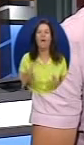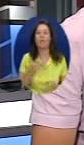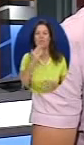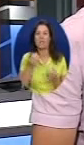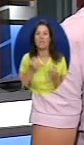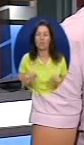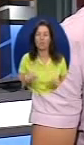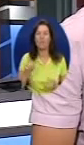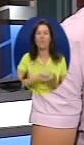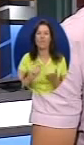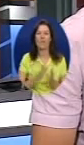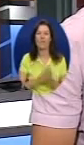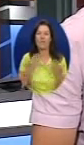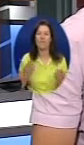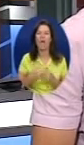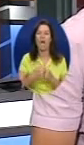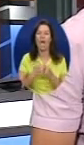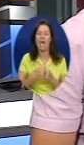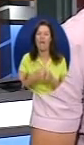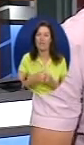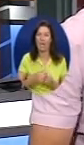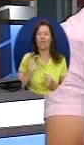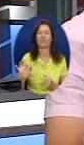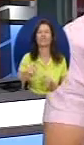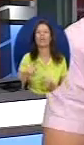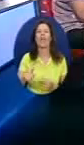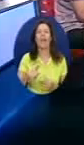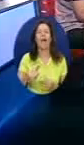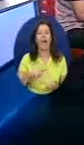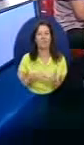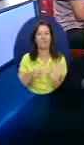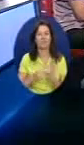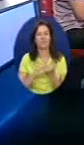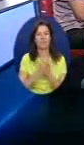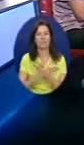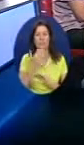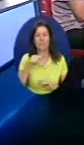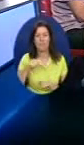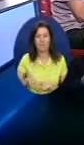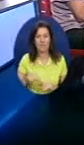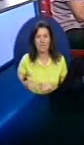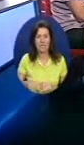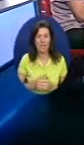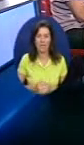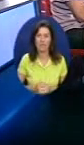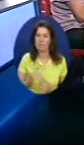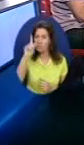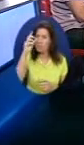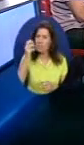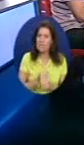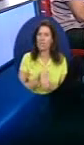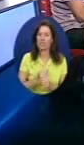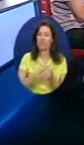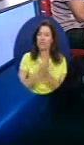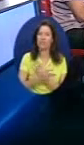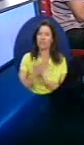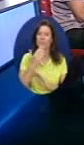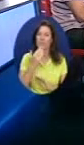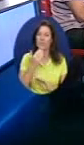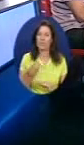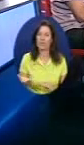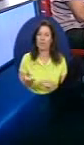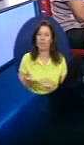בישראל, ניתוח מדיניות והמלצות. שלום, תודה. מתעקשים לגייר את הלא יהודים, למה? מי זה